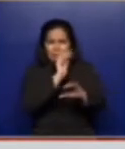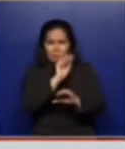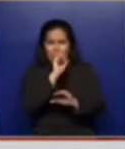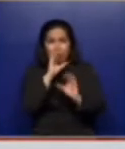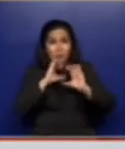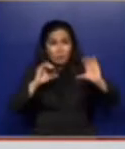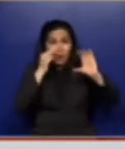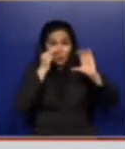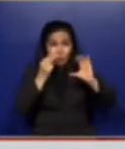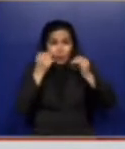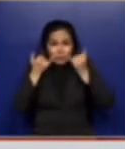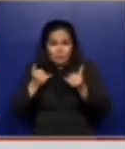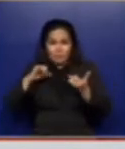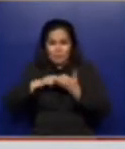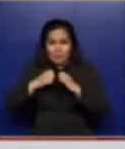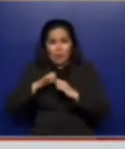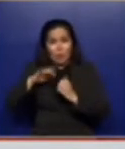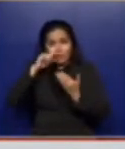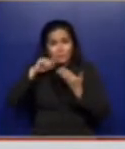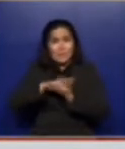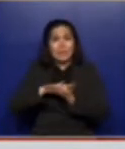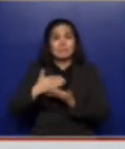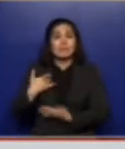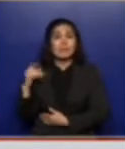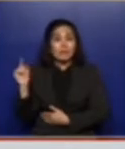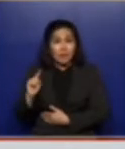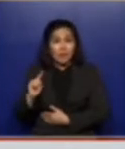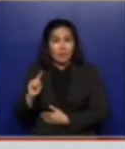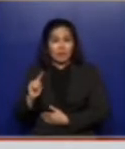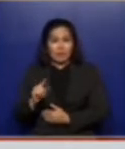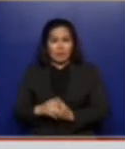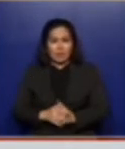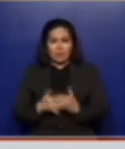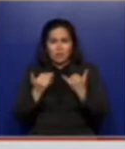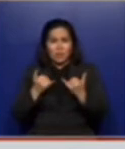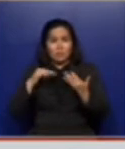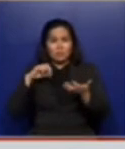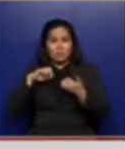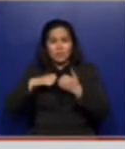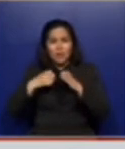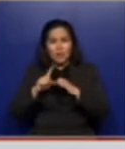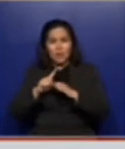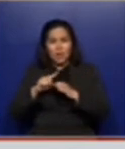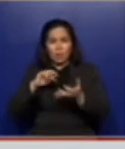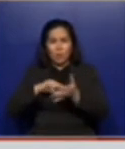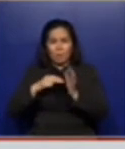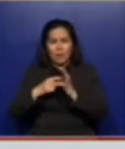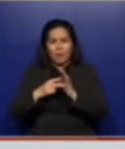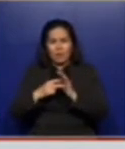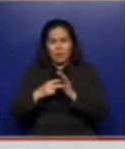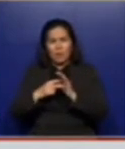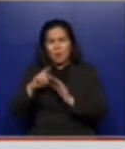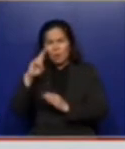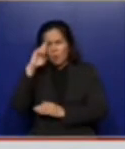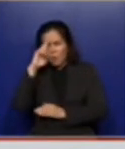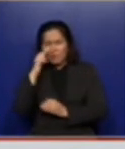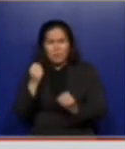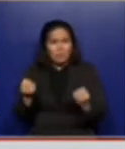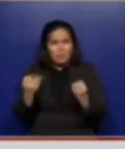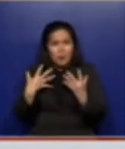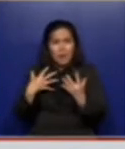ะไรโรคมันคือโรคที่เรากำลังอ่อนแอกำลังผอมไม่มีเลี้ยวไม่มี